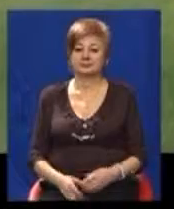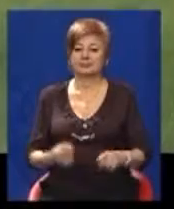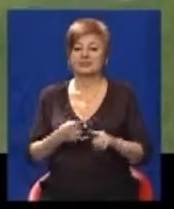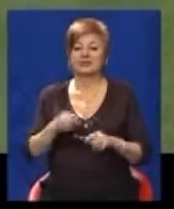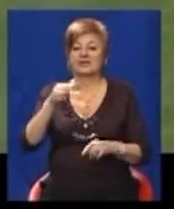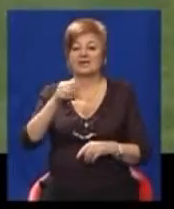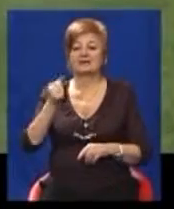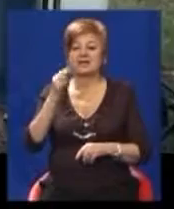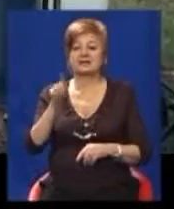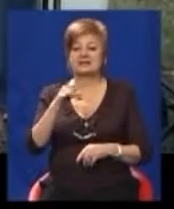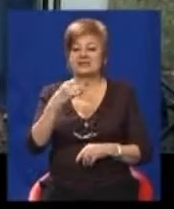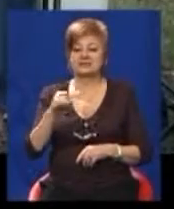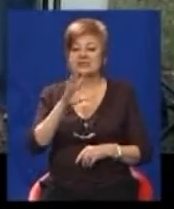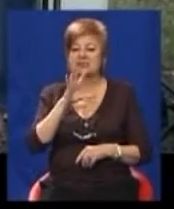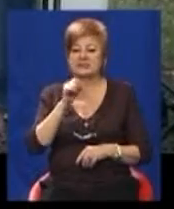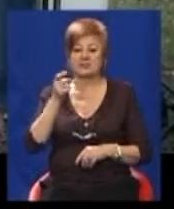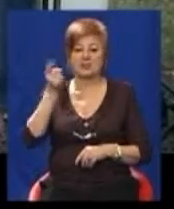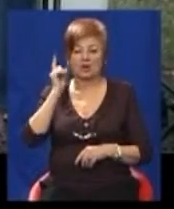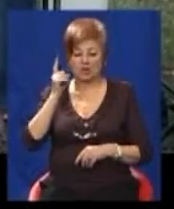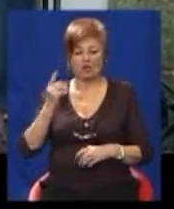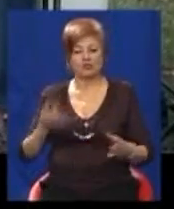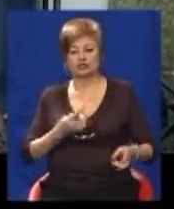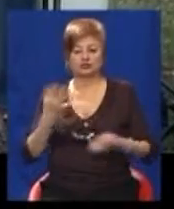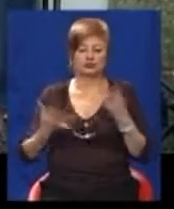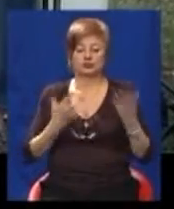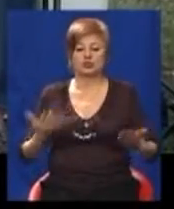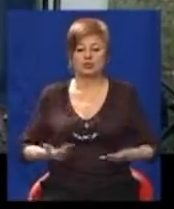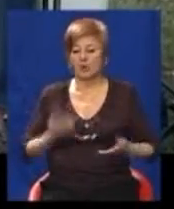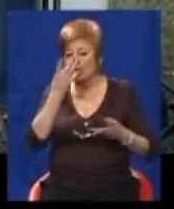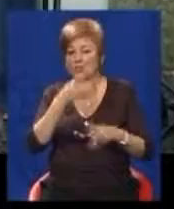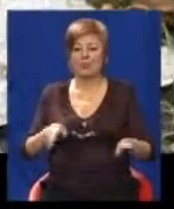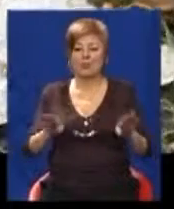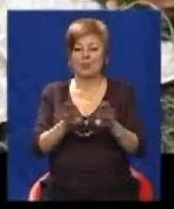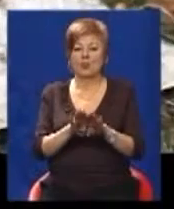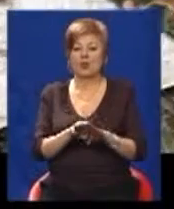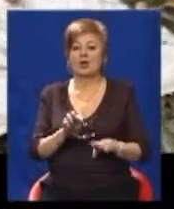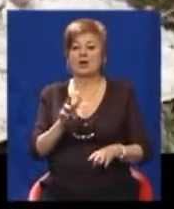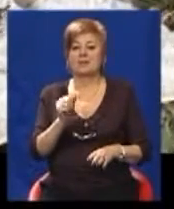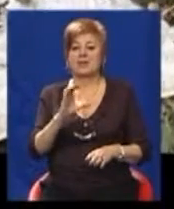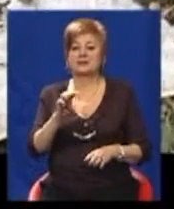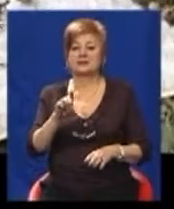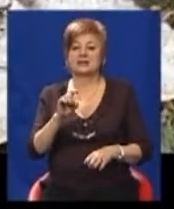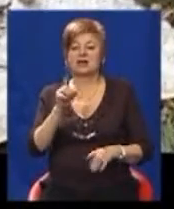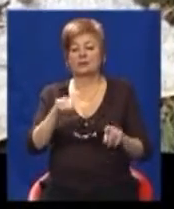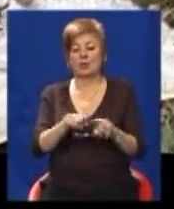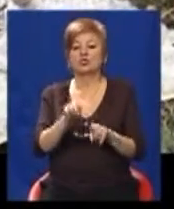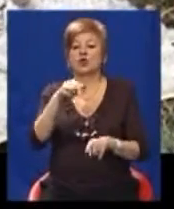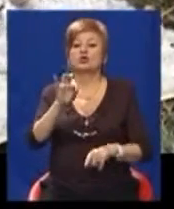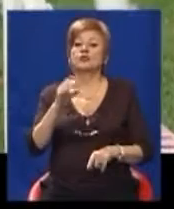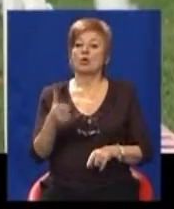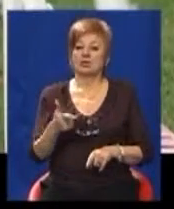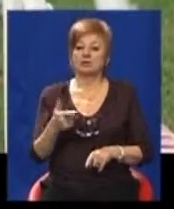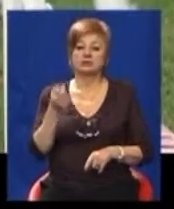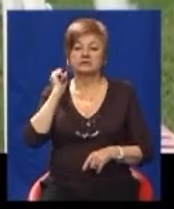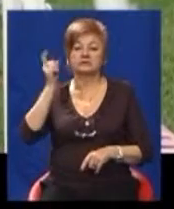Датський брохольмер – це стародавня сторожева собака, яка зовнішньо схожа на мастифа та трохи на дога. Пси цієї породи